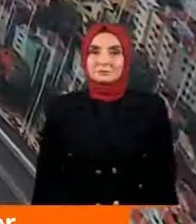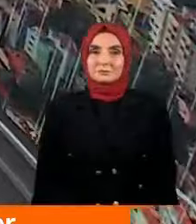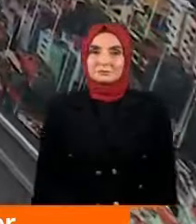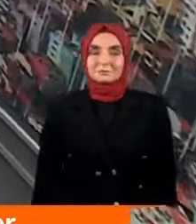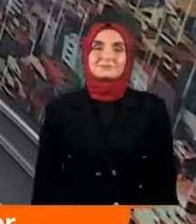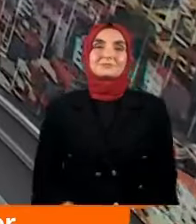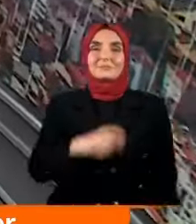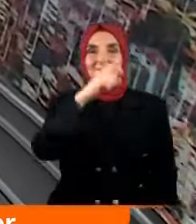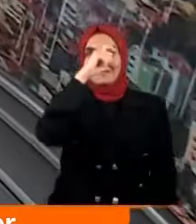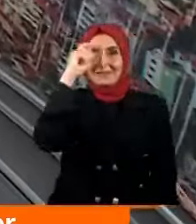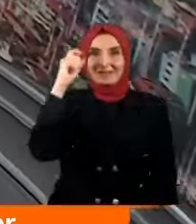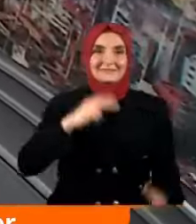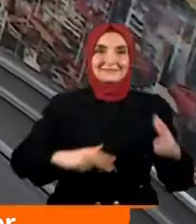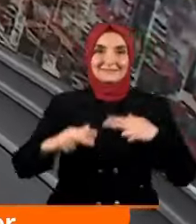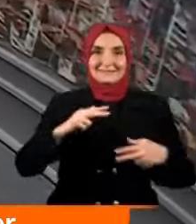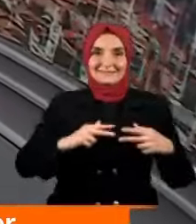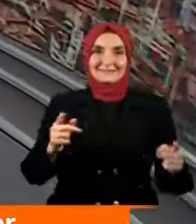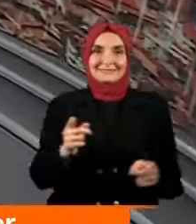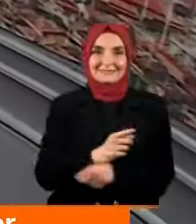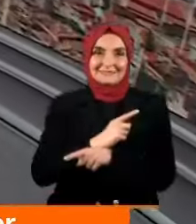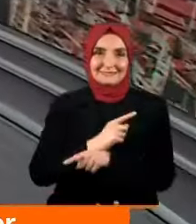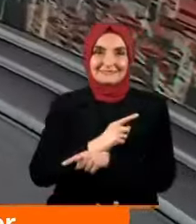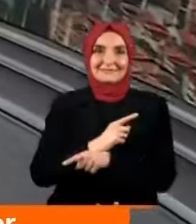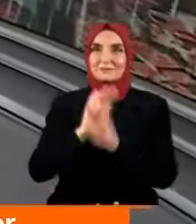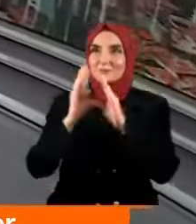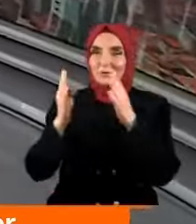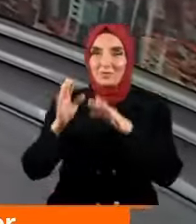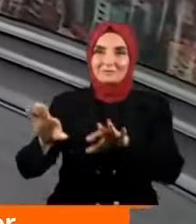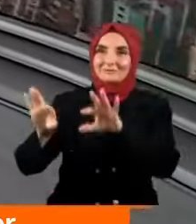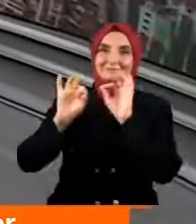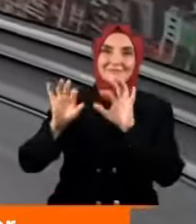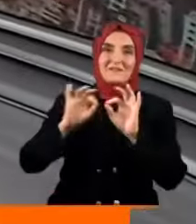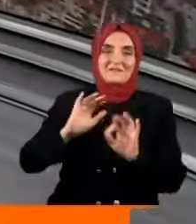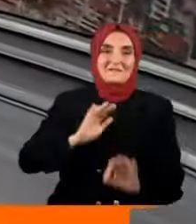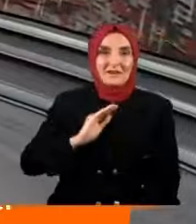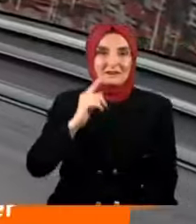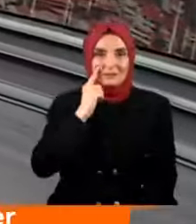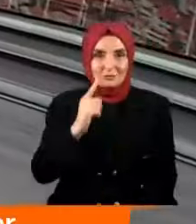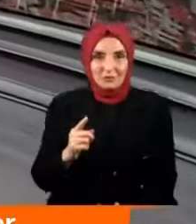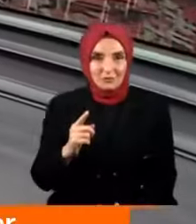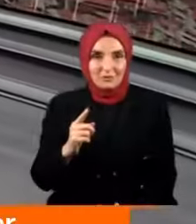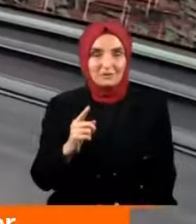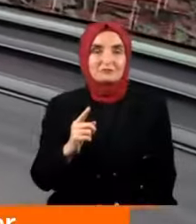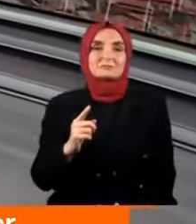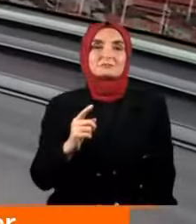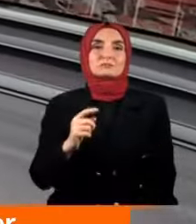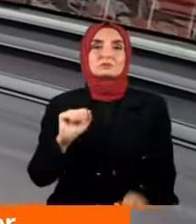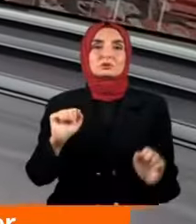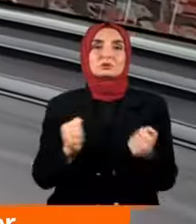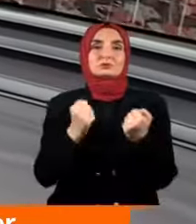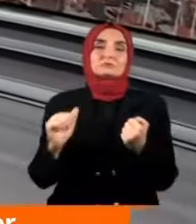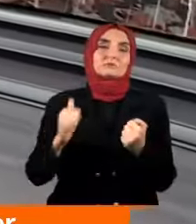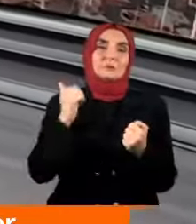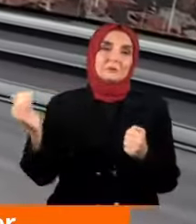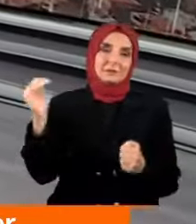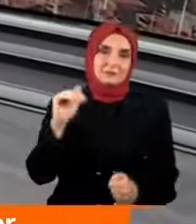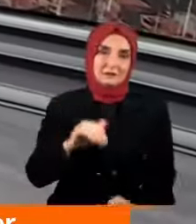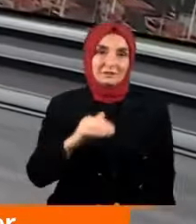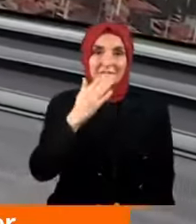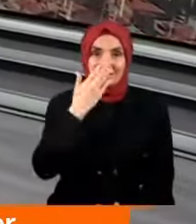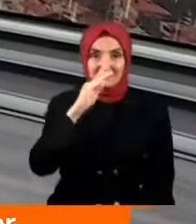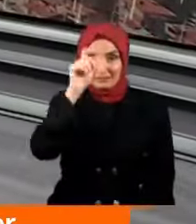Tam yazlıklar çıkarılmış, şemsiyeler kaldırılmıştı ki kış geri döndü. Sadece İstanbul'da değil, yağışlı hava yurdun birçok noktasında